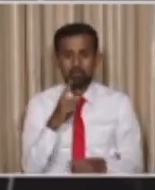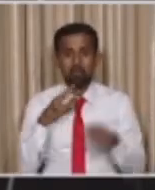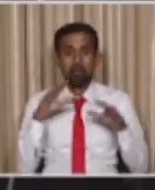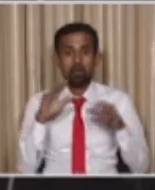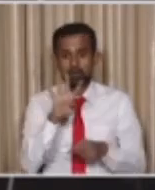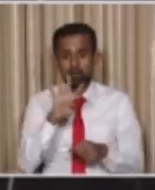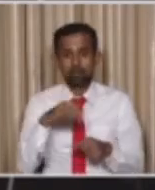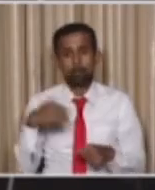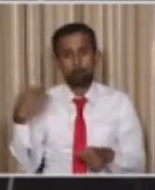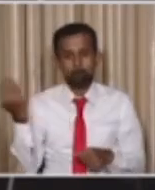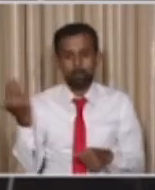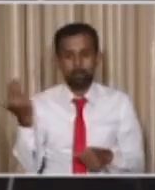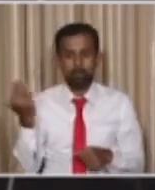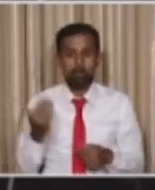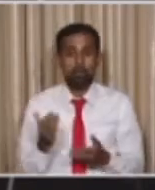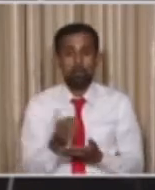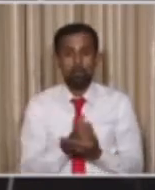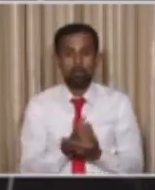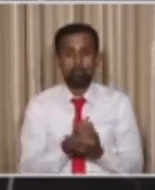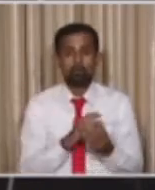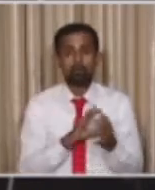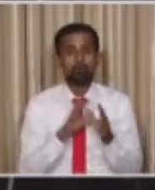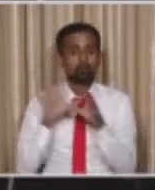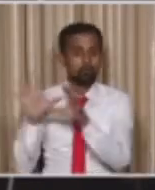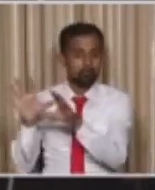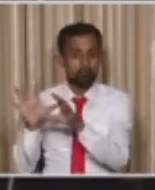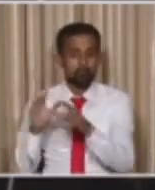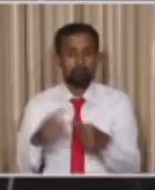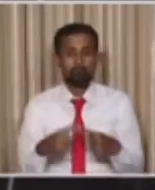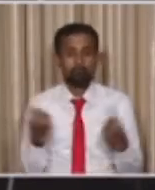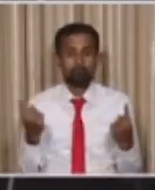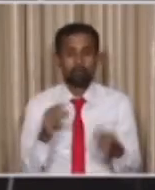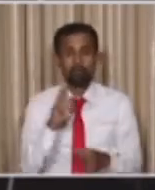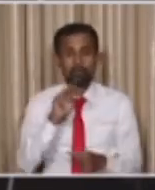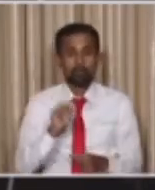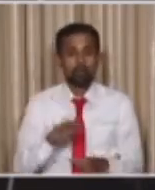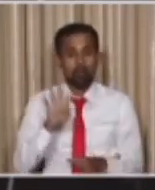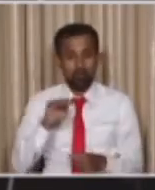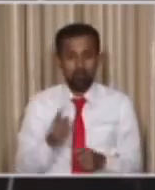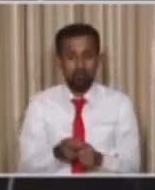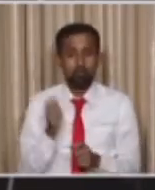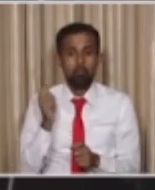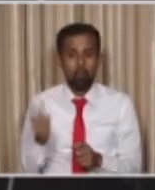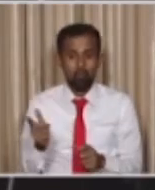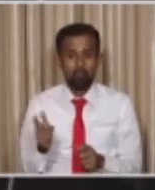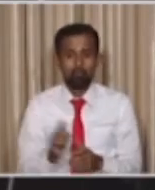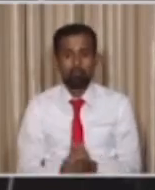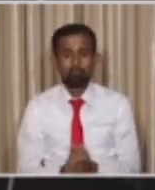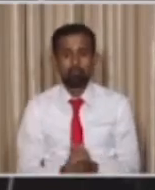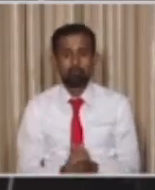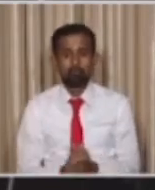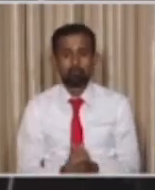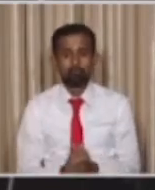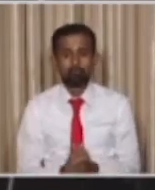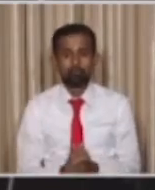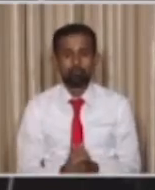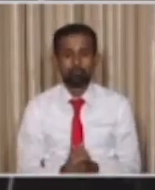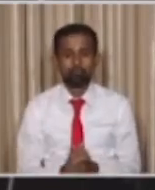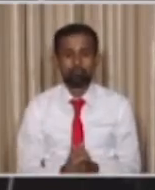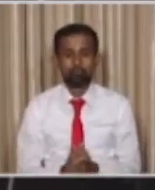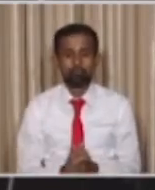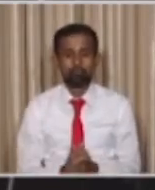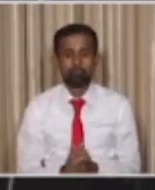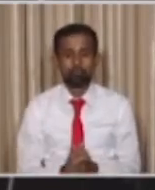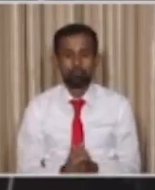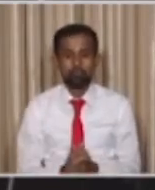පිට මේ ඔක්කොම මේ පර්යන්ත වලට ගෙනියනවා. ඒ සදා වෙනම 30000 40000 ගෙවන්න ඕන. ඉතින් ඒ නිසා මුලසනේ